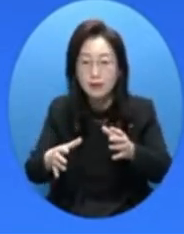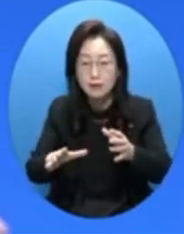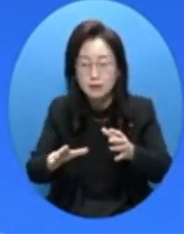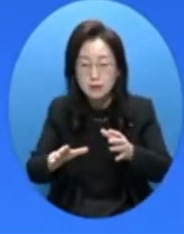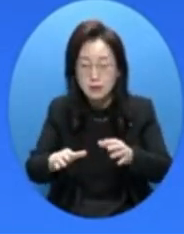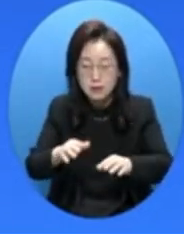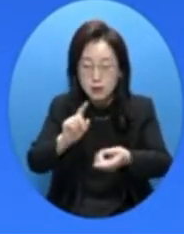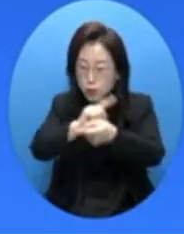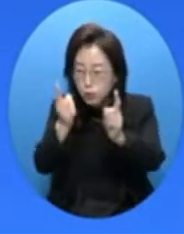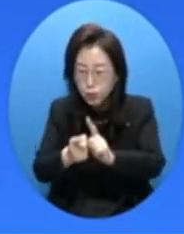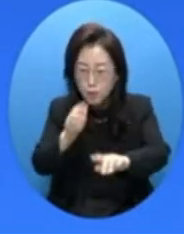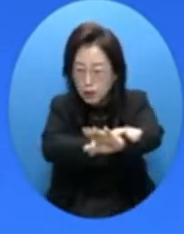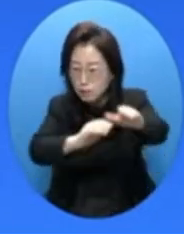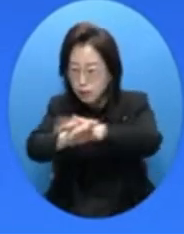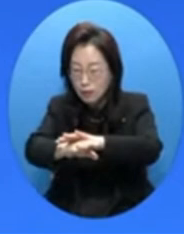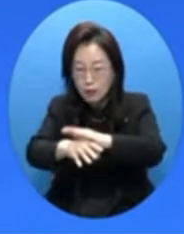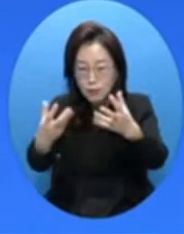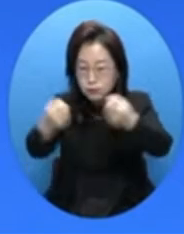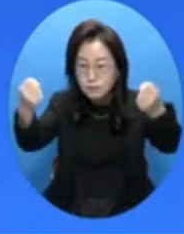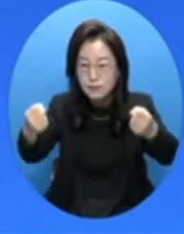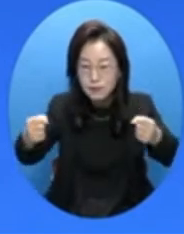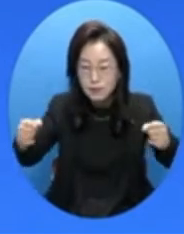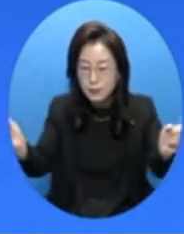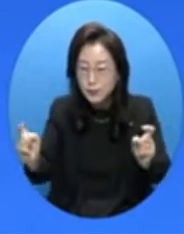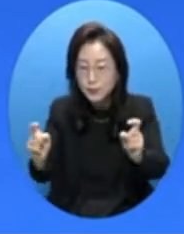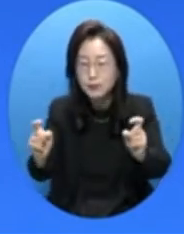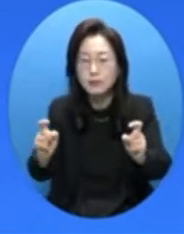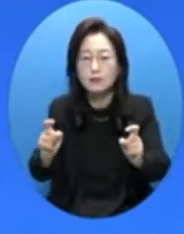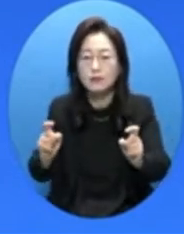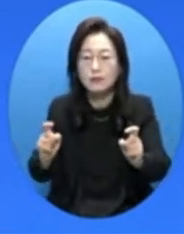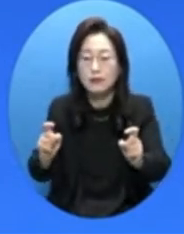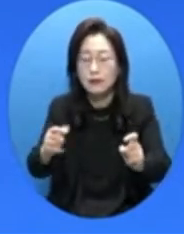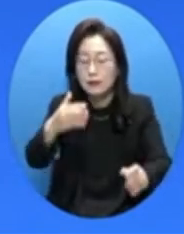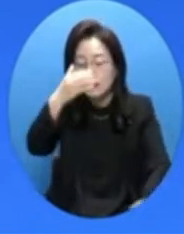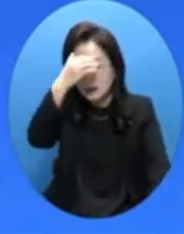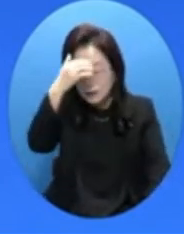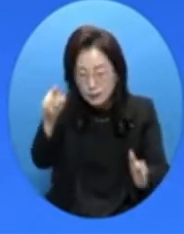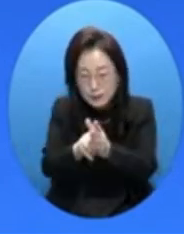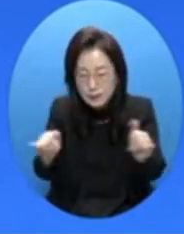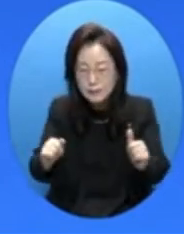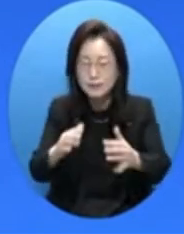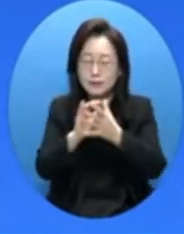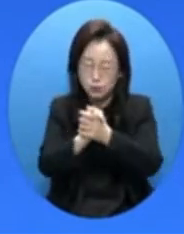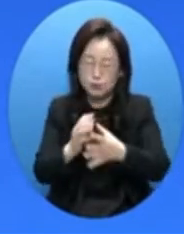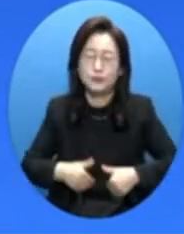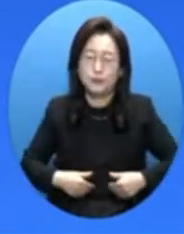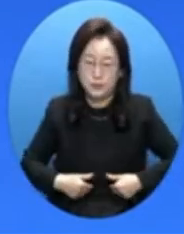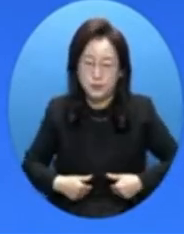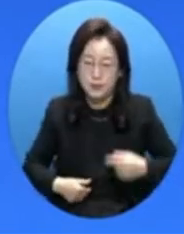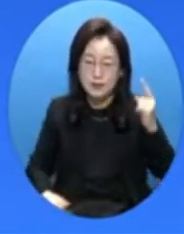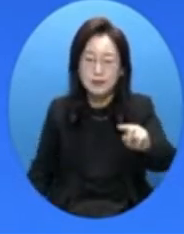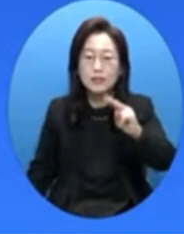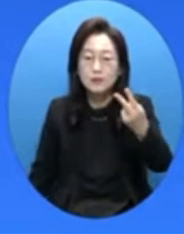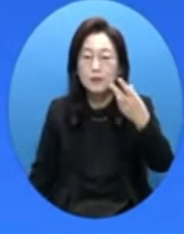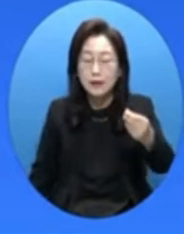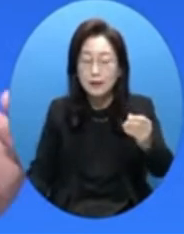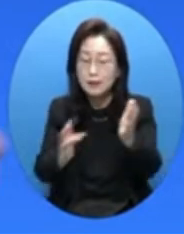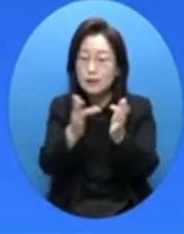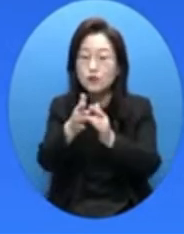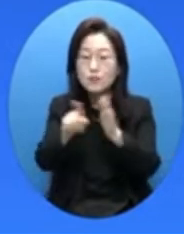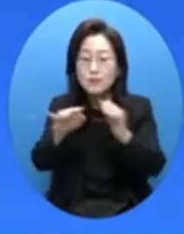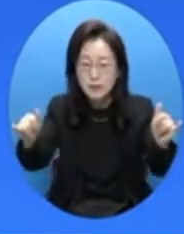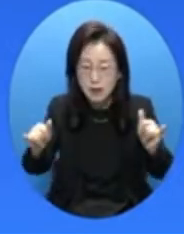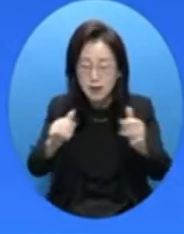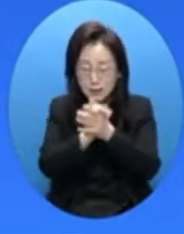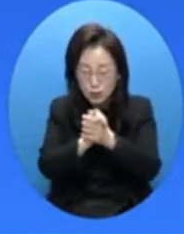진보봇으로 나눠져 가지고 평가를 하고 있으니 정말 우리 믿는 사람이 기도를 많이 해야 됩니다 1절에만 크리스찬이기도 하고 우리 대한민국을